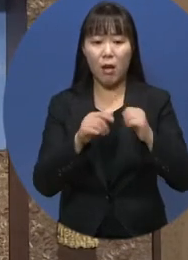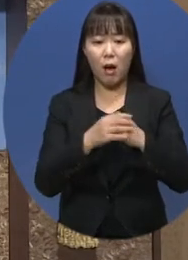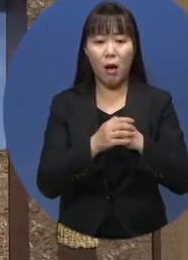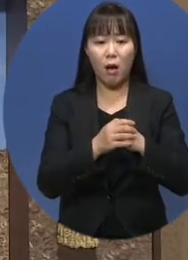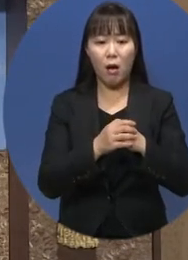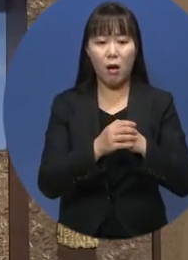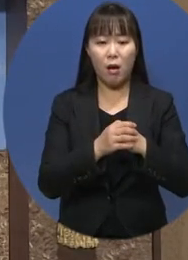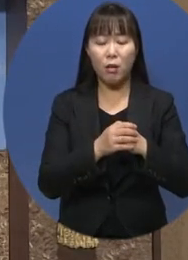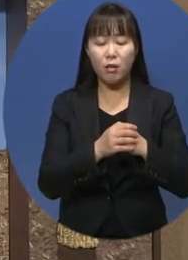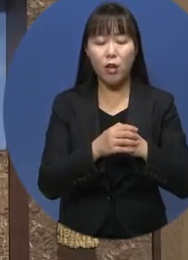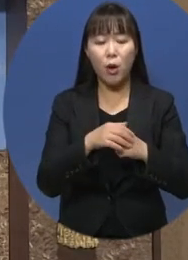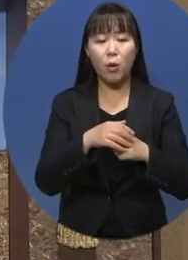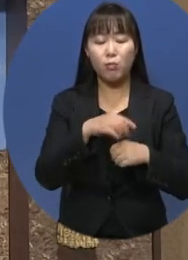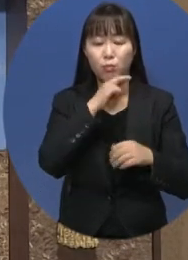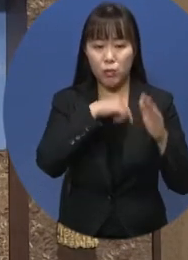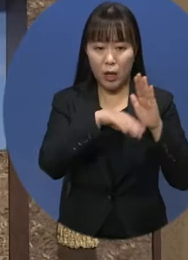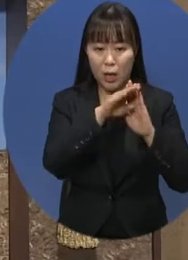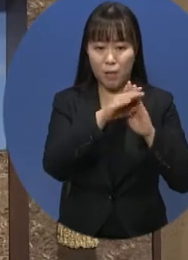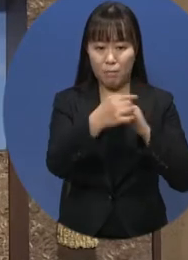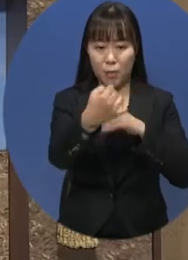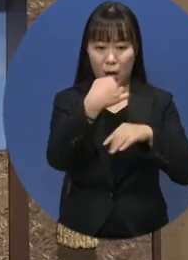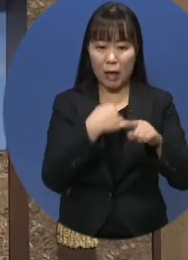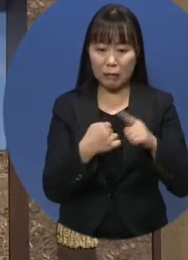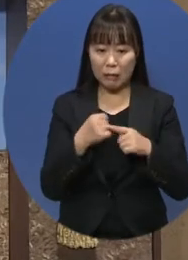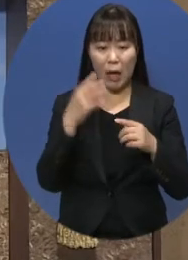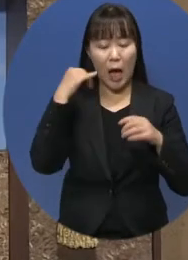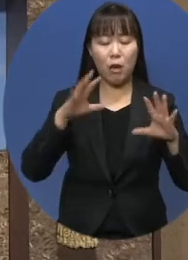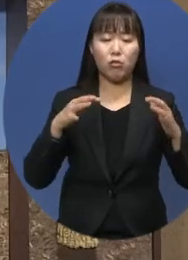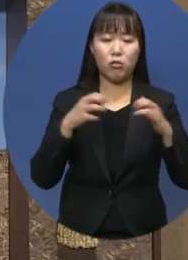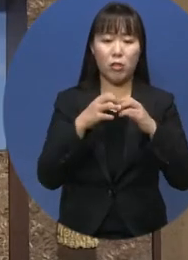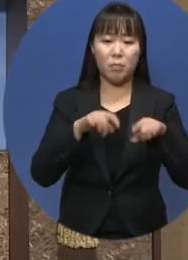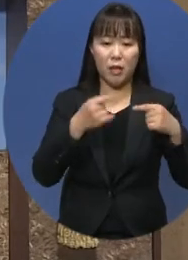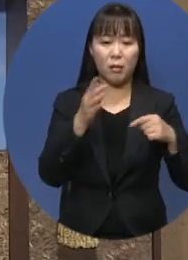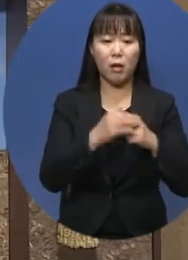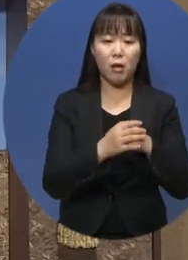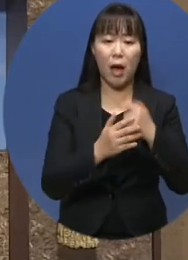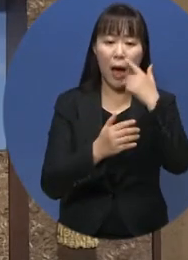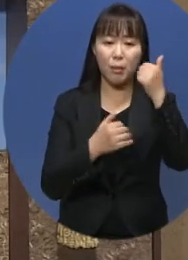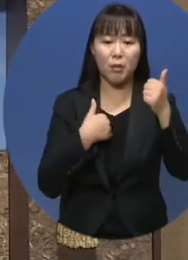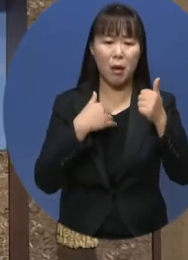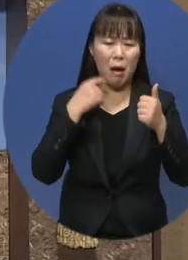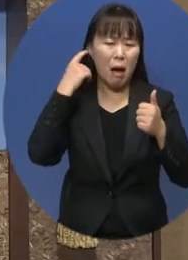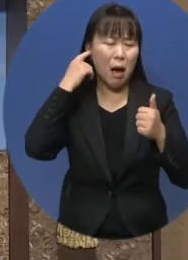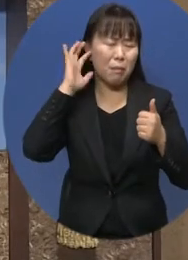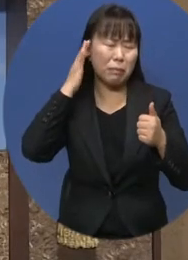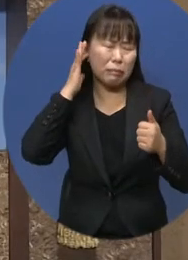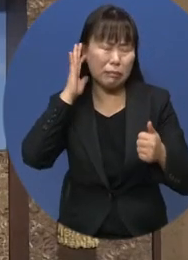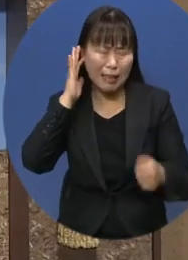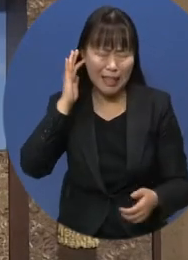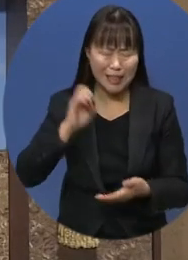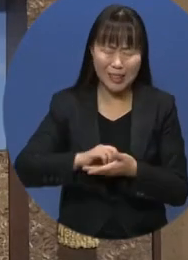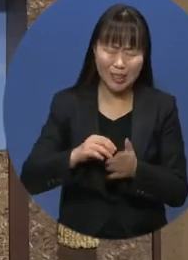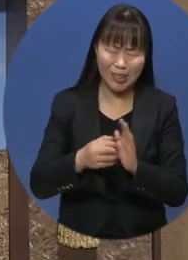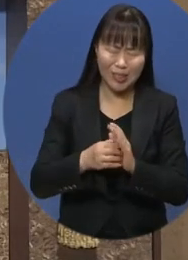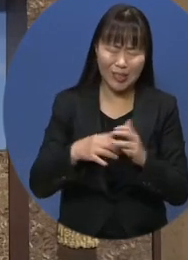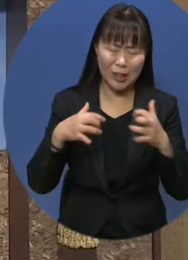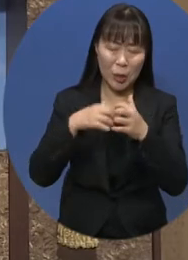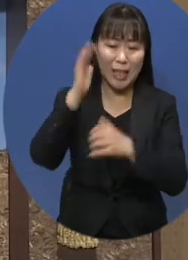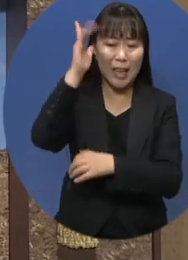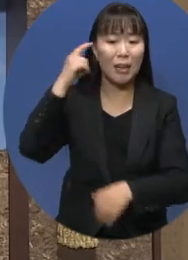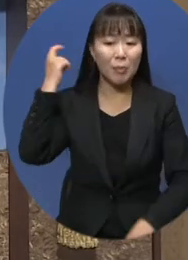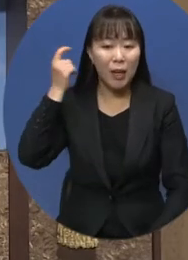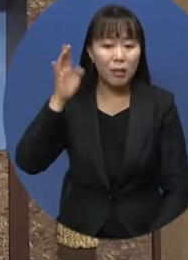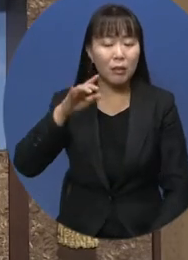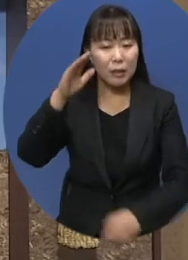한국전쟁에 참전 을 하셨는데 저 어릴때 아버지한테 귀에 딱지가 앉고 던 쟁 이야기를 들었거든요 네 근데 지금도